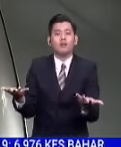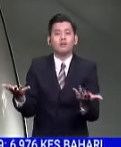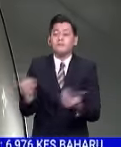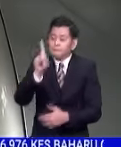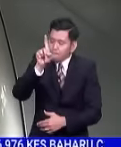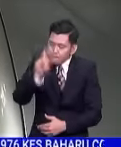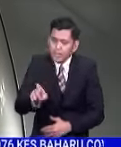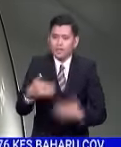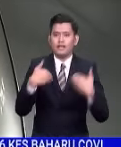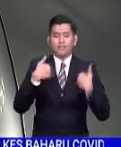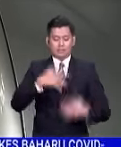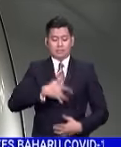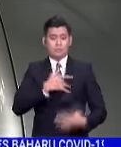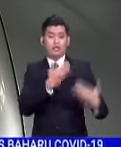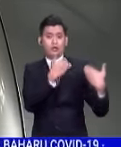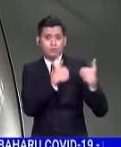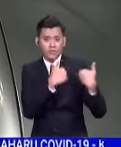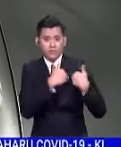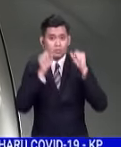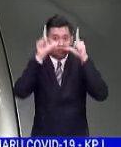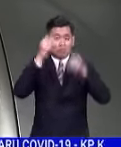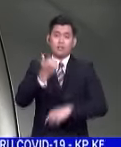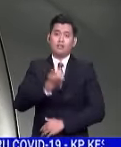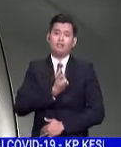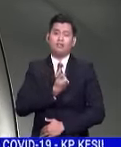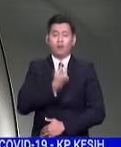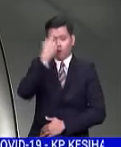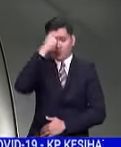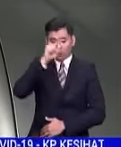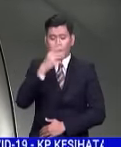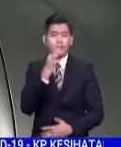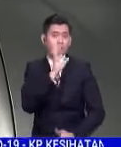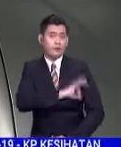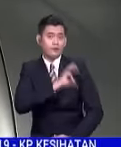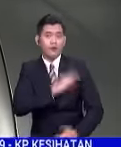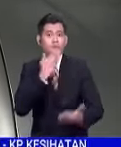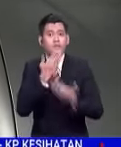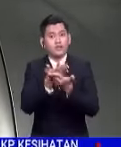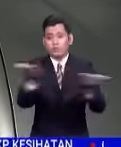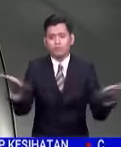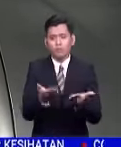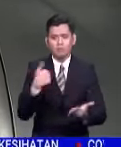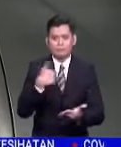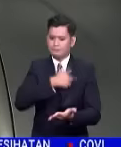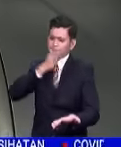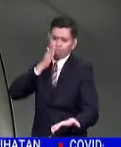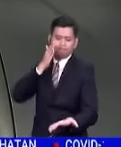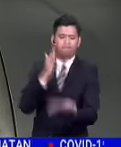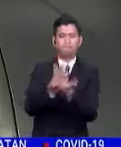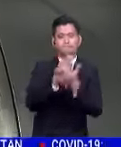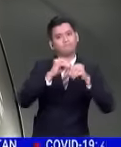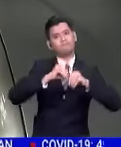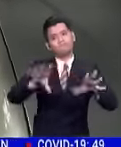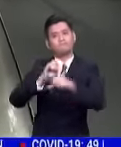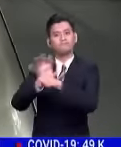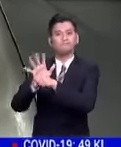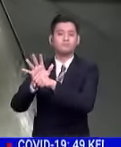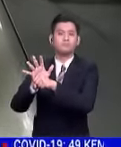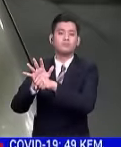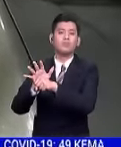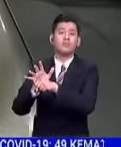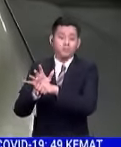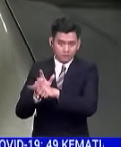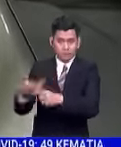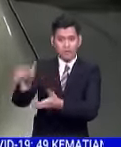tanggungjawab dan kesedaran dalam diri demi kebaikan semua pihak untuk kita memutuskan rantaian COVID-19.